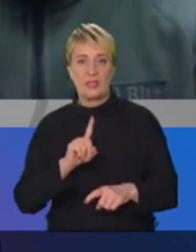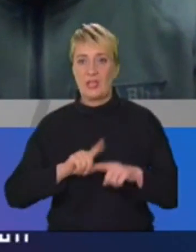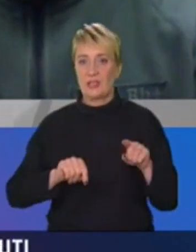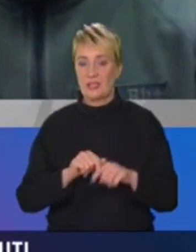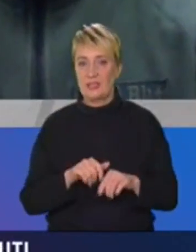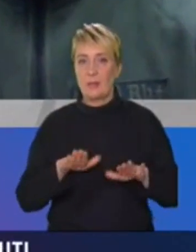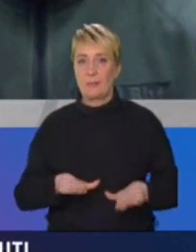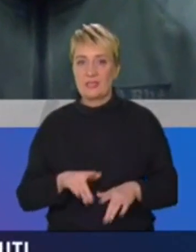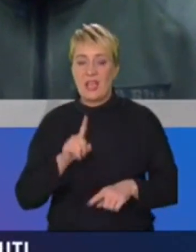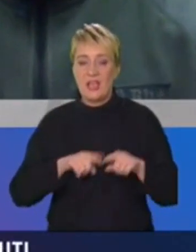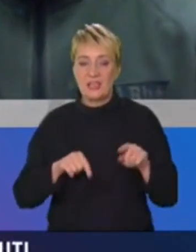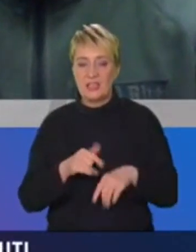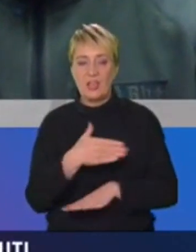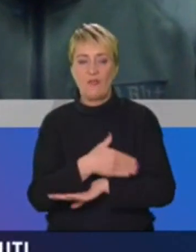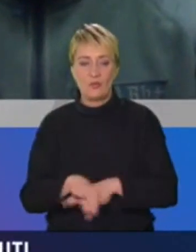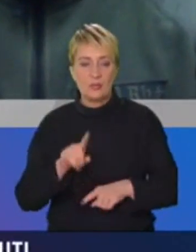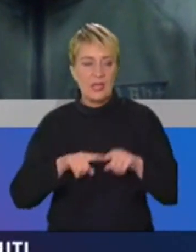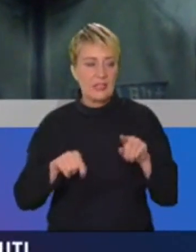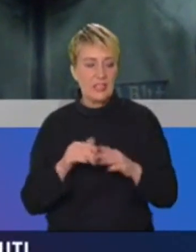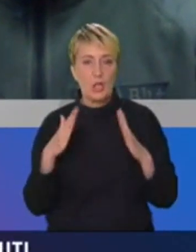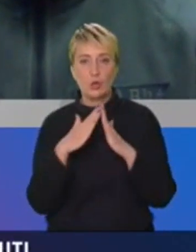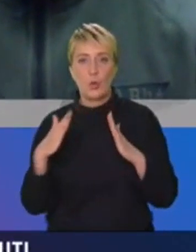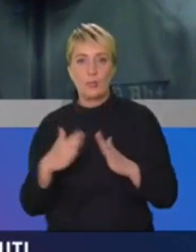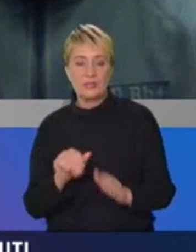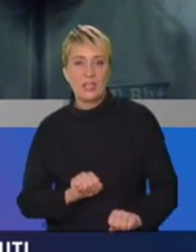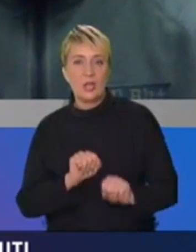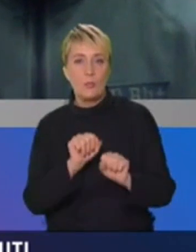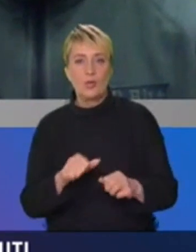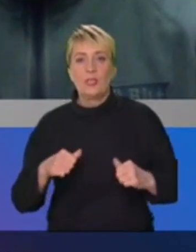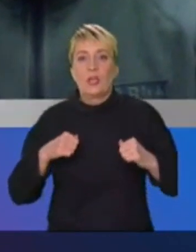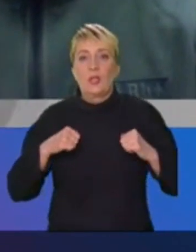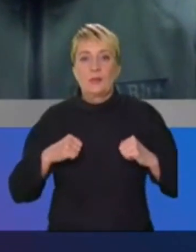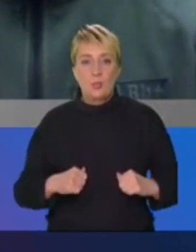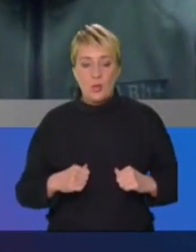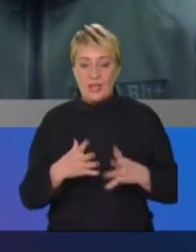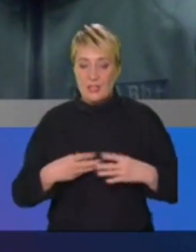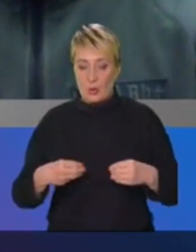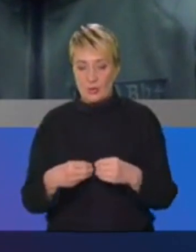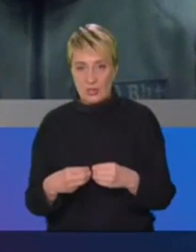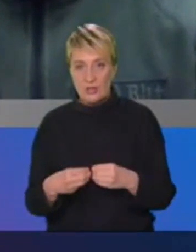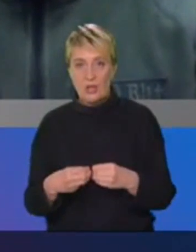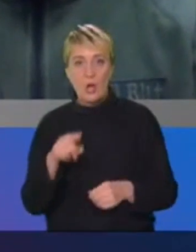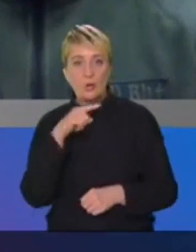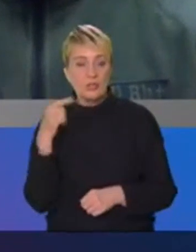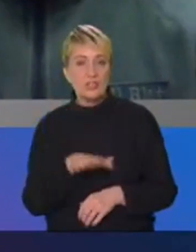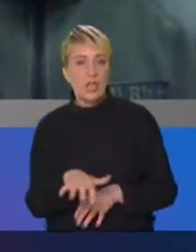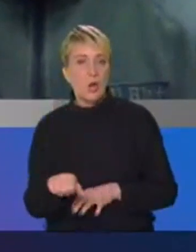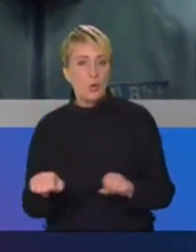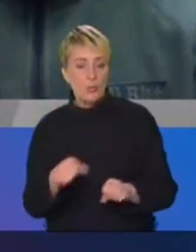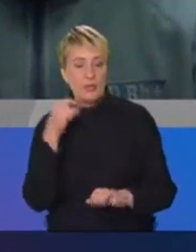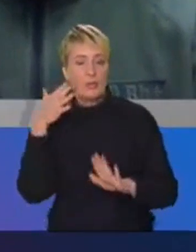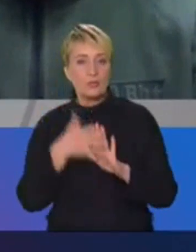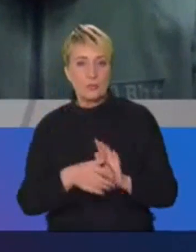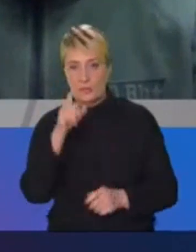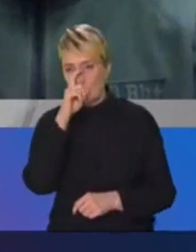рідні вулиці, рідні домівки, вони обороняють спокій рідних родин. Російський окупант не розуміє, заради чого